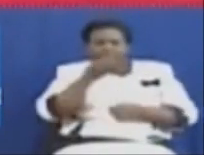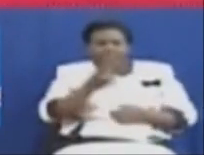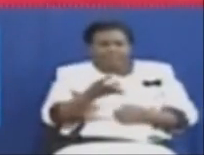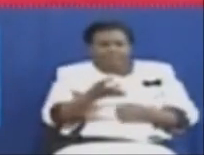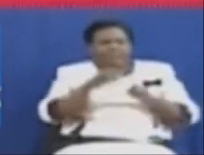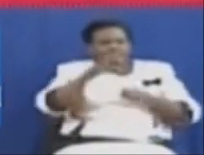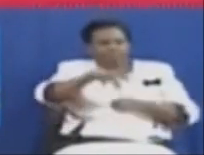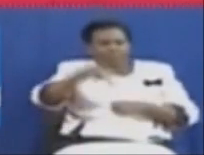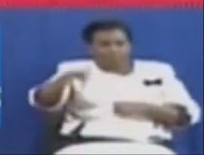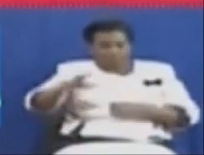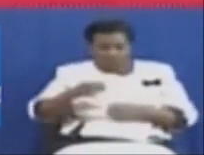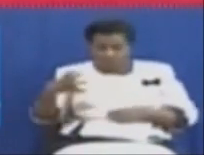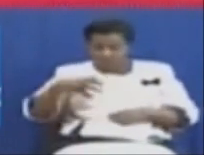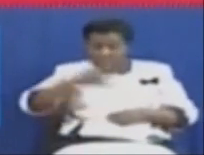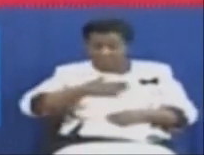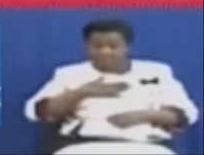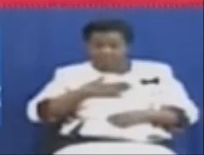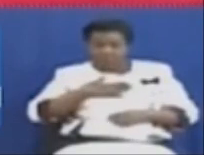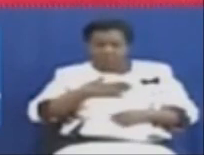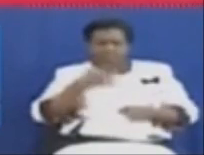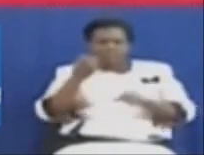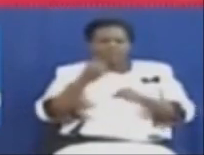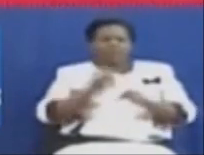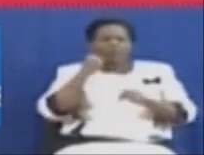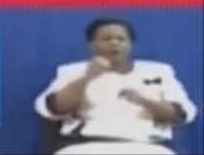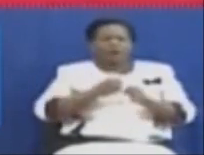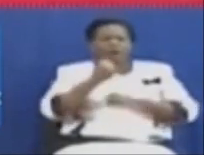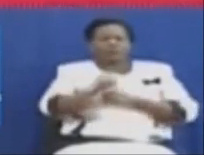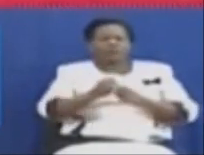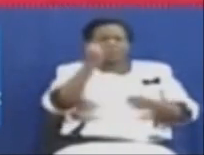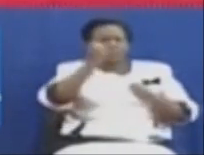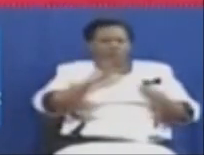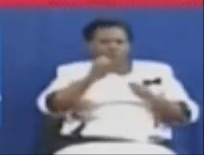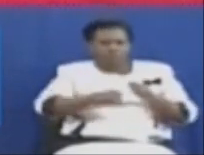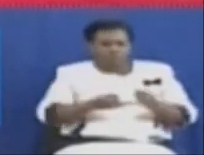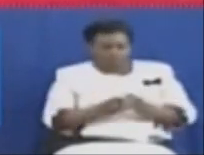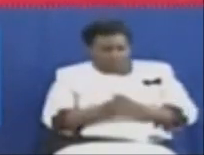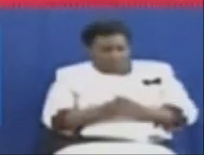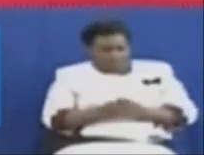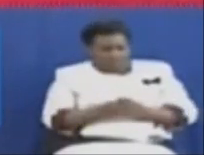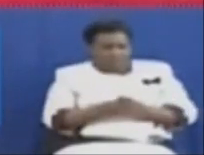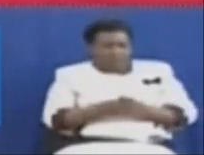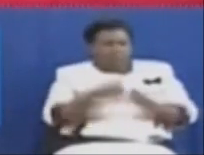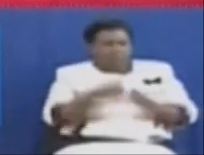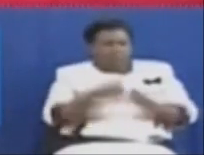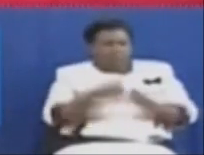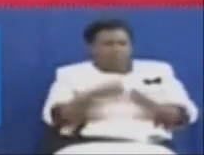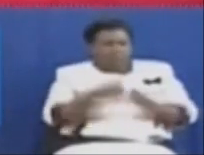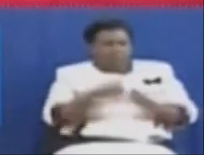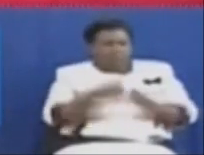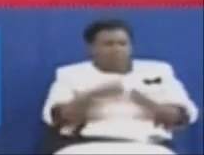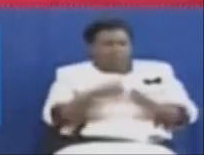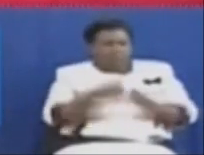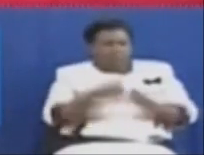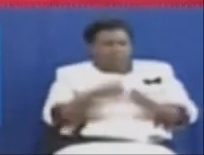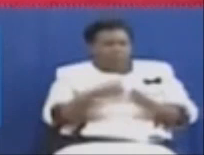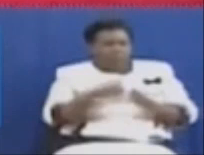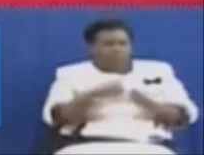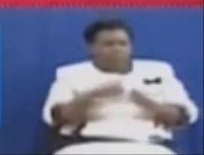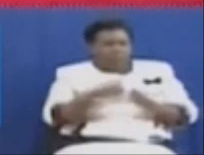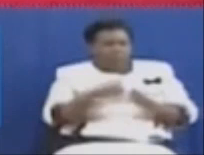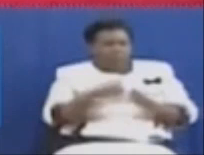Aidha, ilani ya uchaguzi ya Chama cha Mapinduzi ya mwaka 2015 mpaka 20, ibara ya 22 ibara ndogo G na ibara